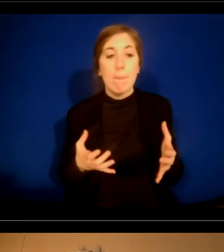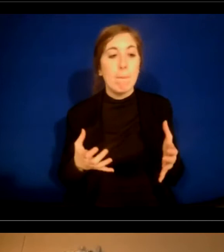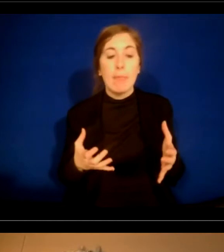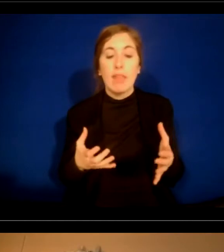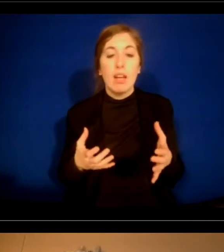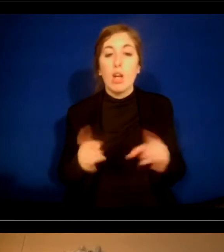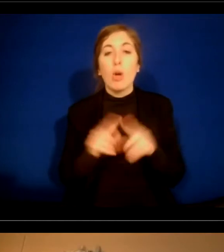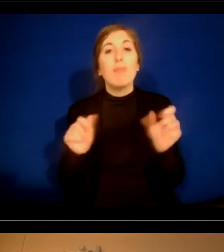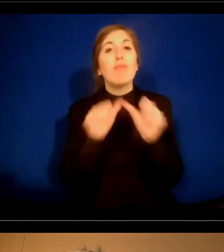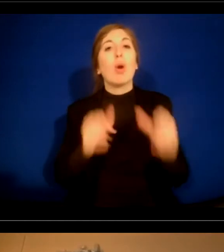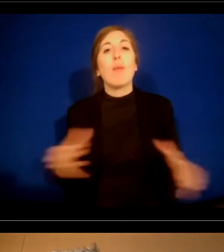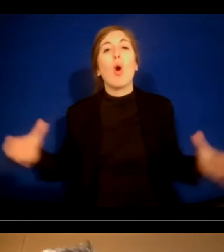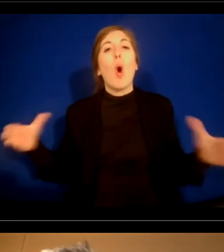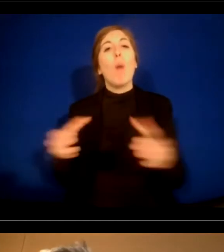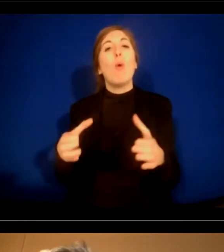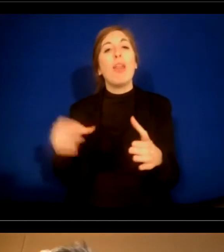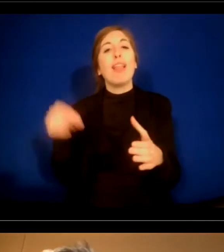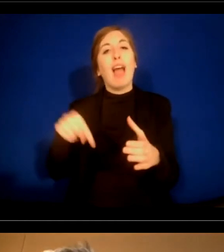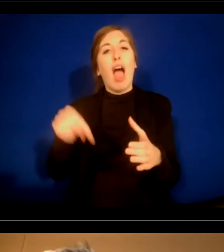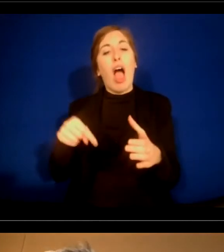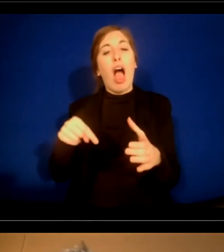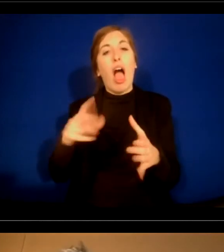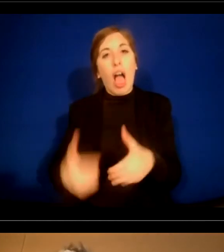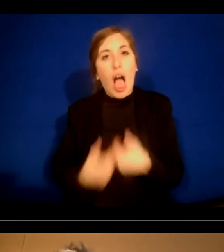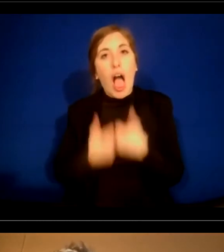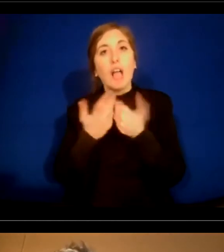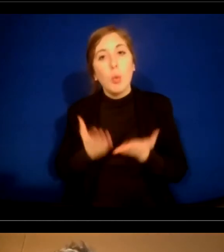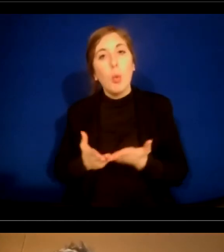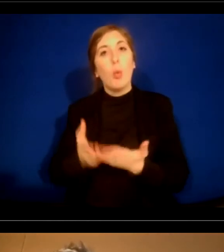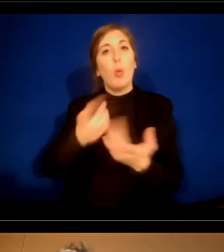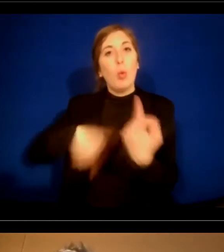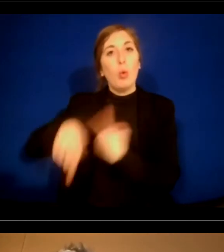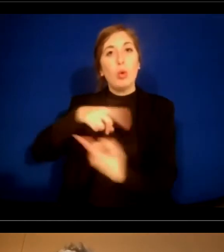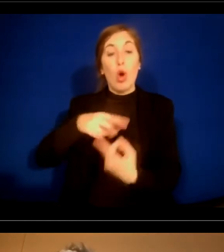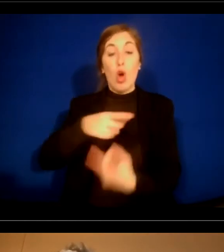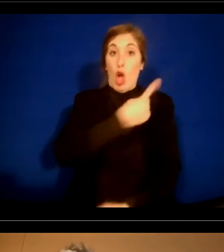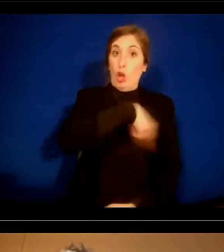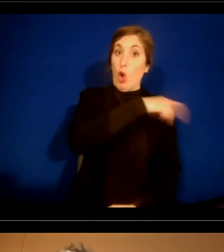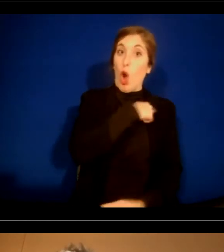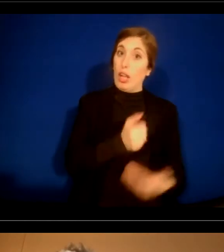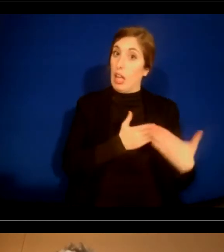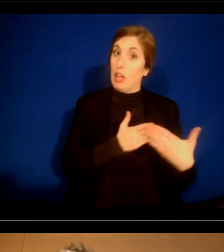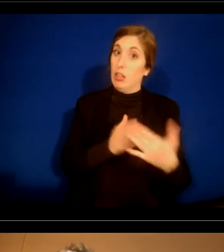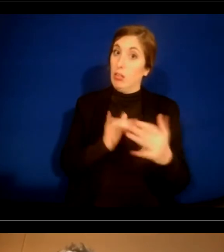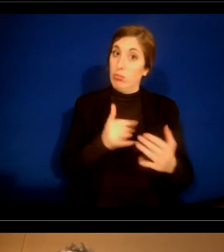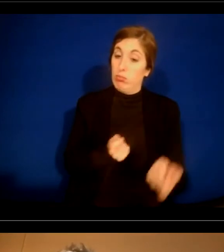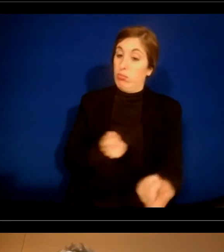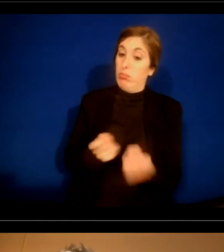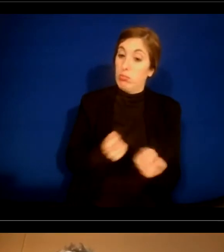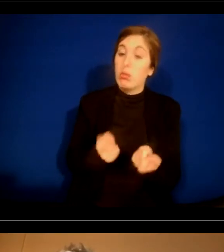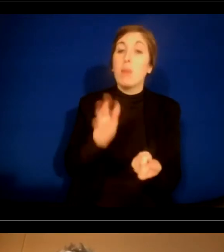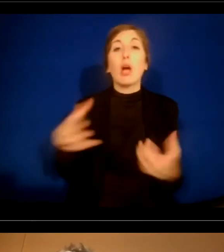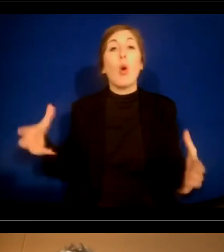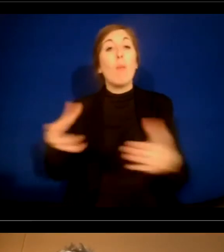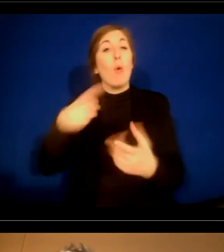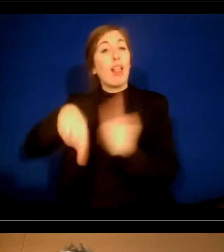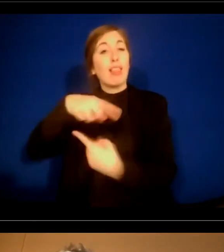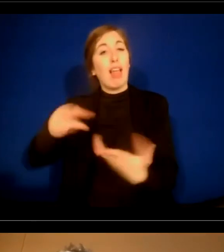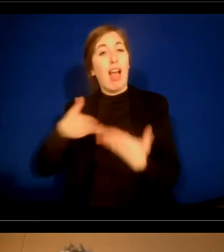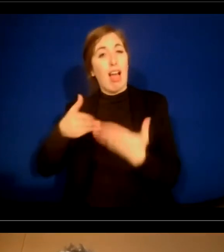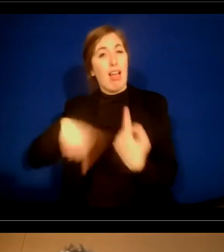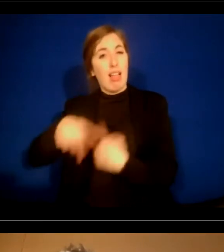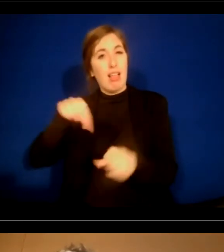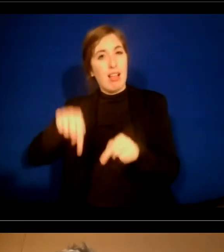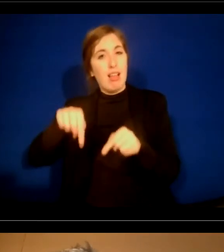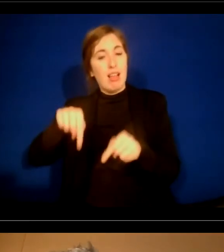si aiuta, orientata da noi, ma aiutati noi nell'aiutare da chi insomma,